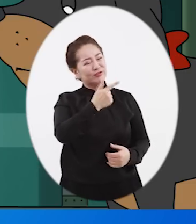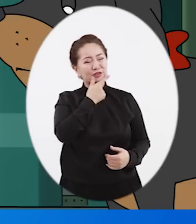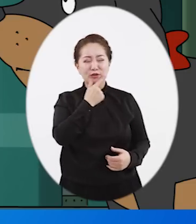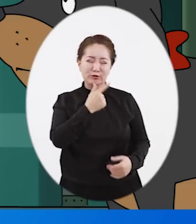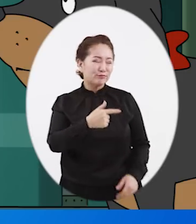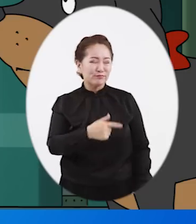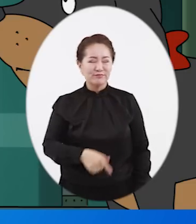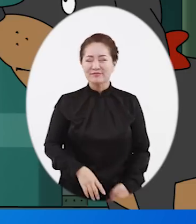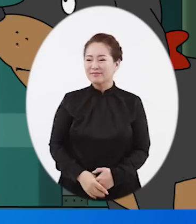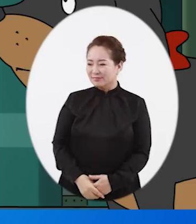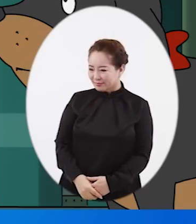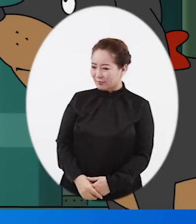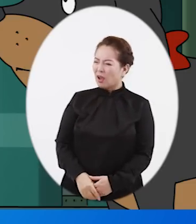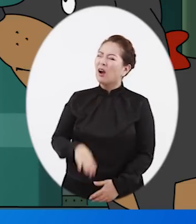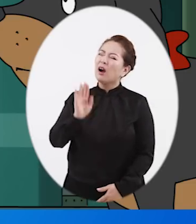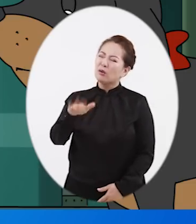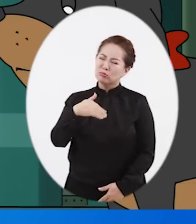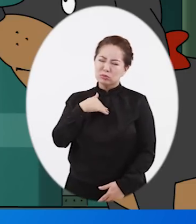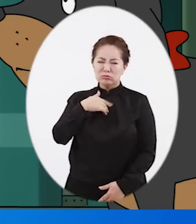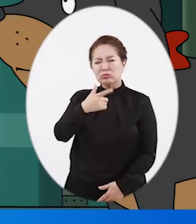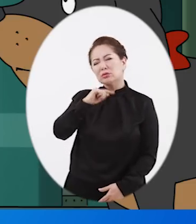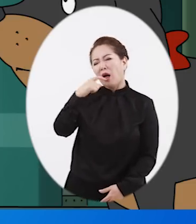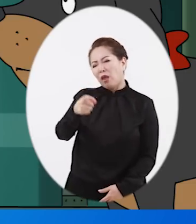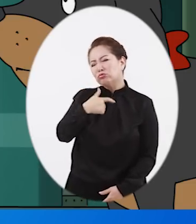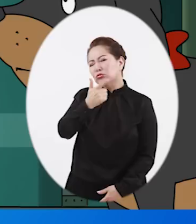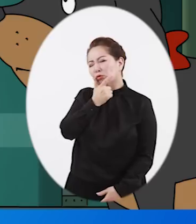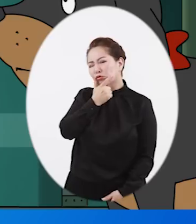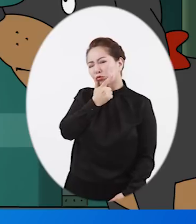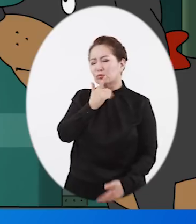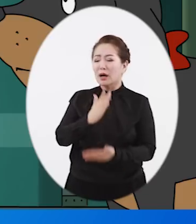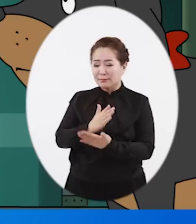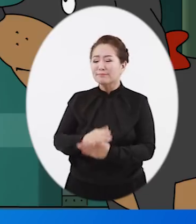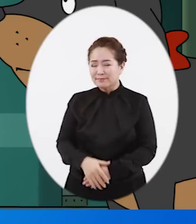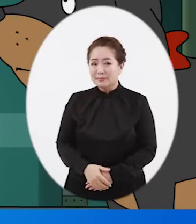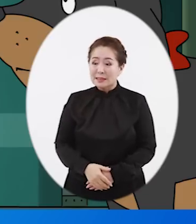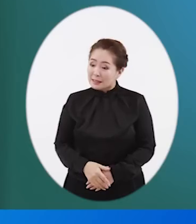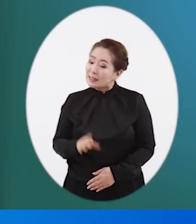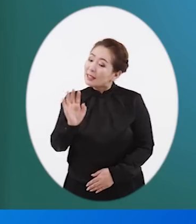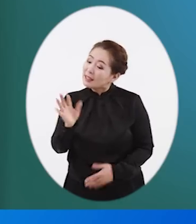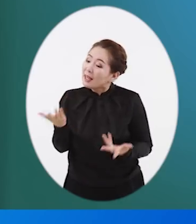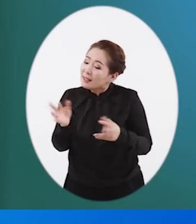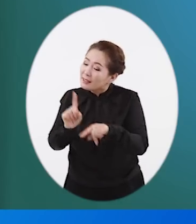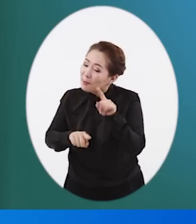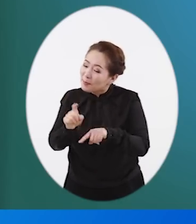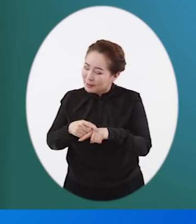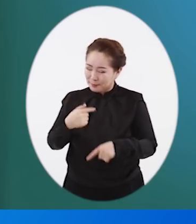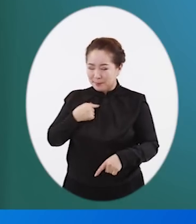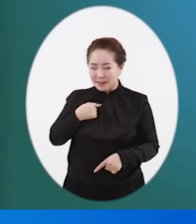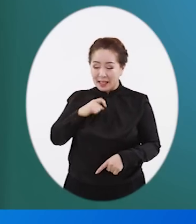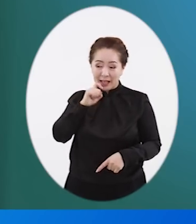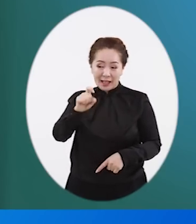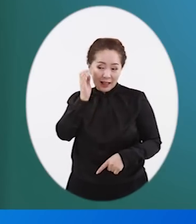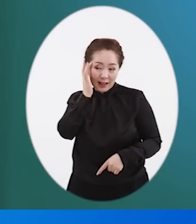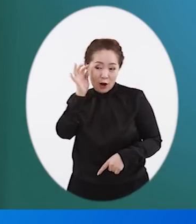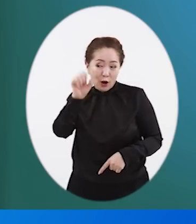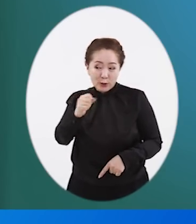тунх ерөөсөө таахгүй мөө. Би ерөөсөө тааж чадахгүй байна уу? Алив ямар онцгой юм бэ?